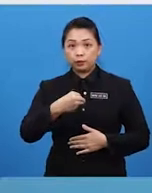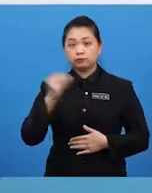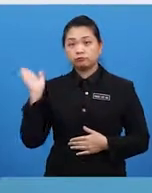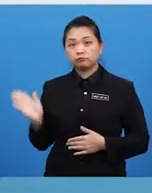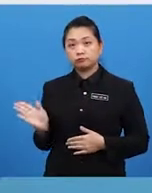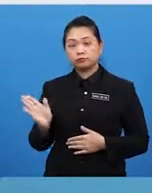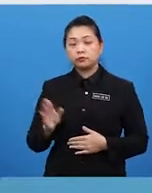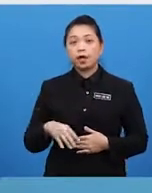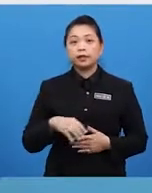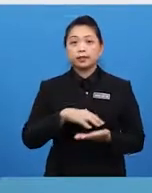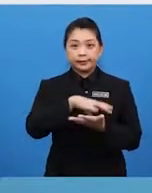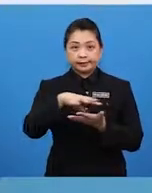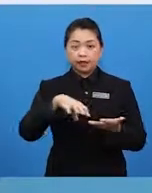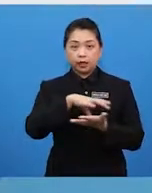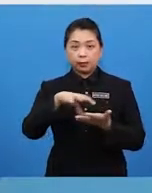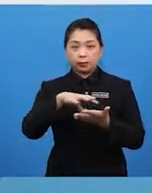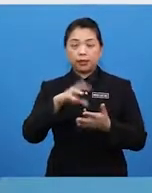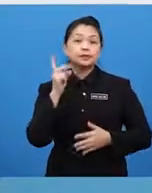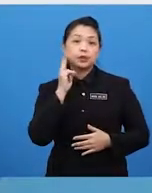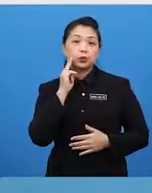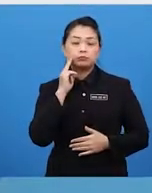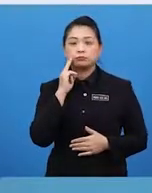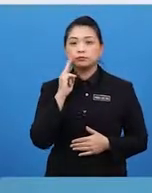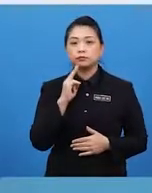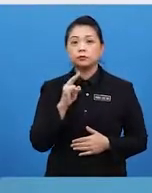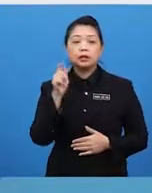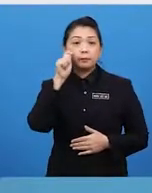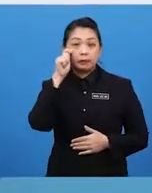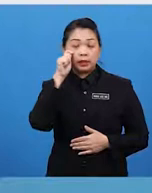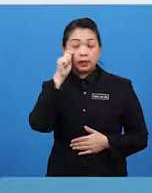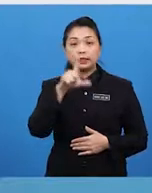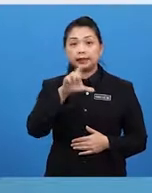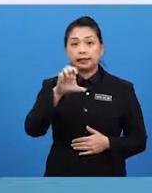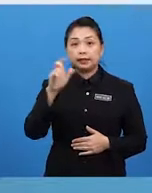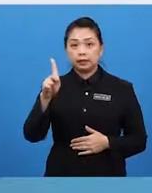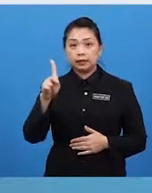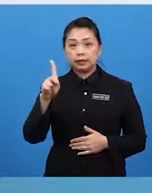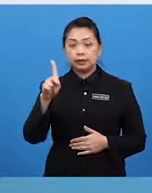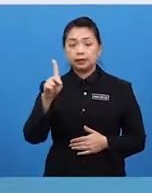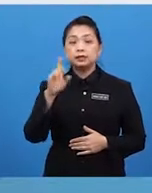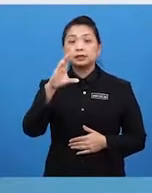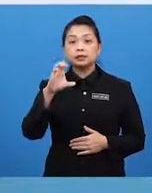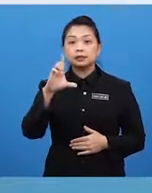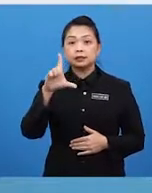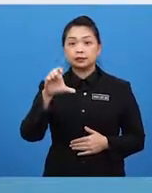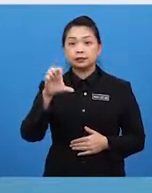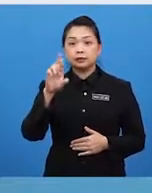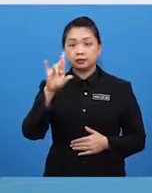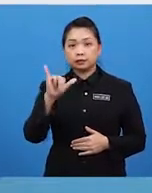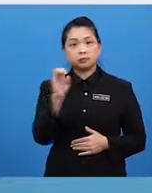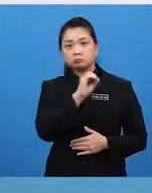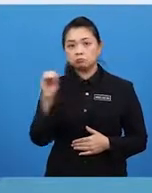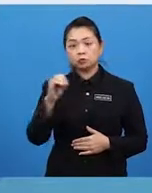what what ialah campuran bawang like dan sellery tampil